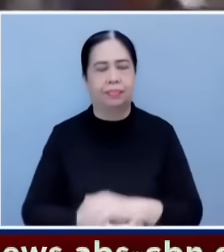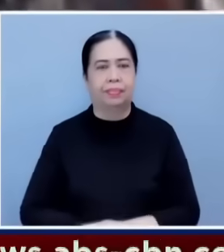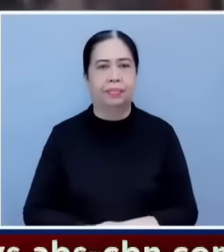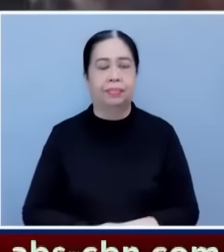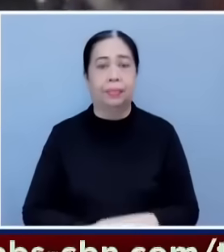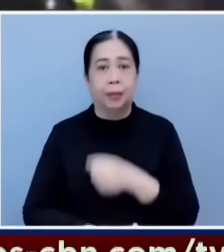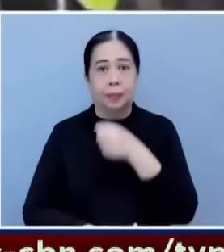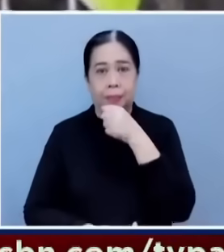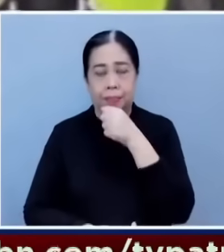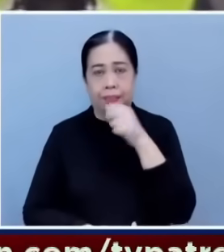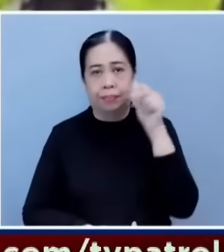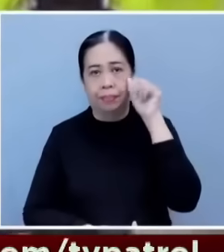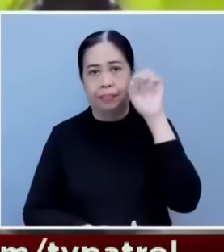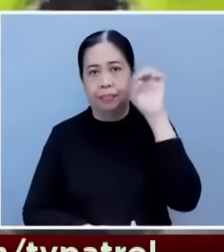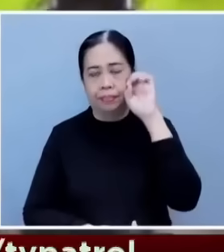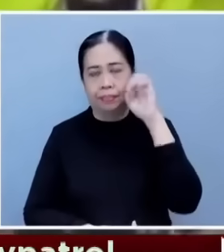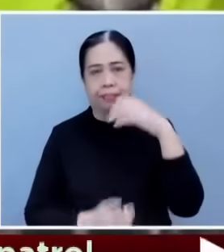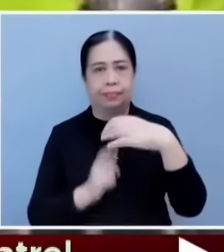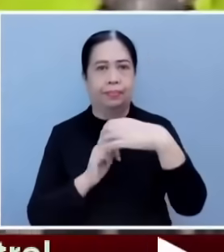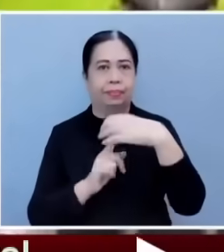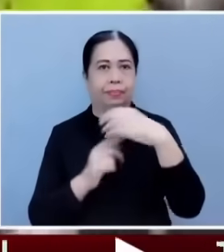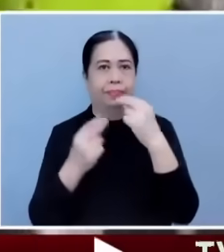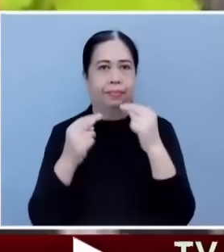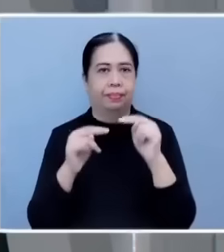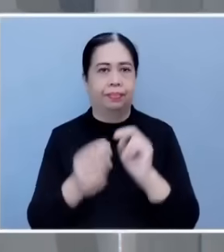Chico, ABS-CBN News.